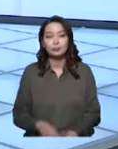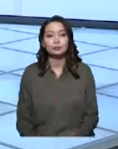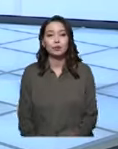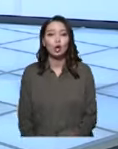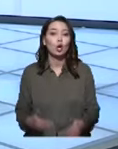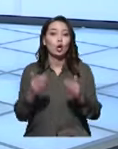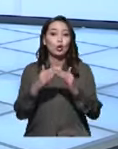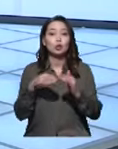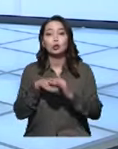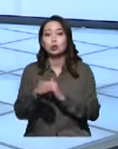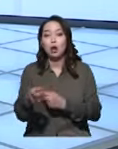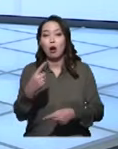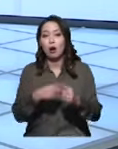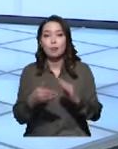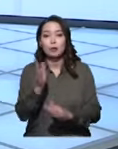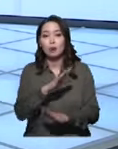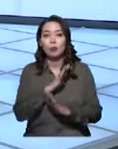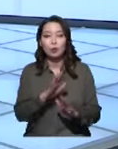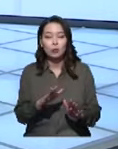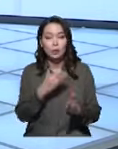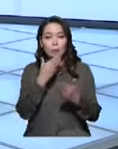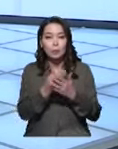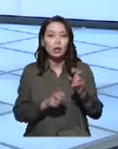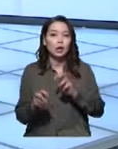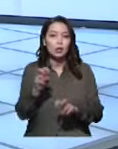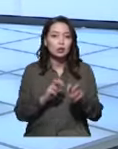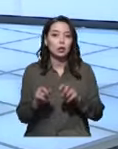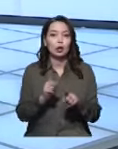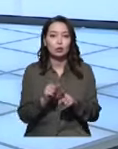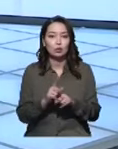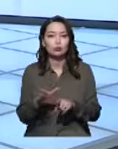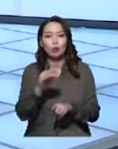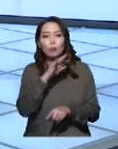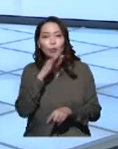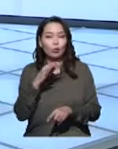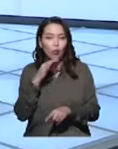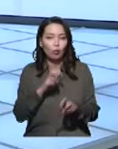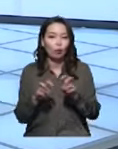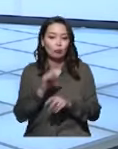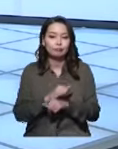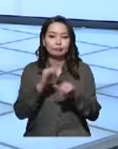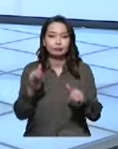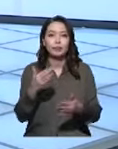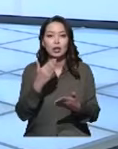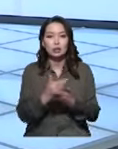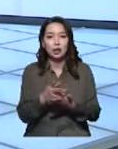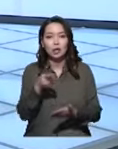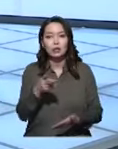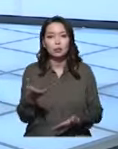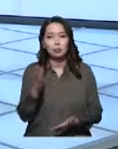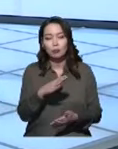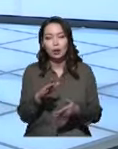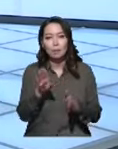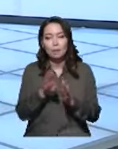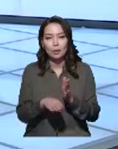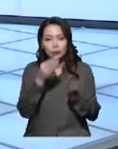үйден шығып қайта оралмады. Осылай деп жақынын іздеп, жарқұлаға жастыққа тимей жүргендер қатары көбейіп барады. 2000-нан астам адам хабар